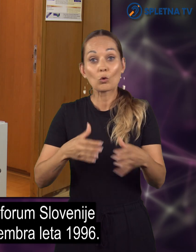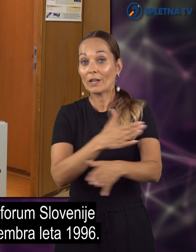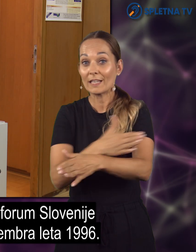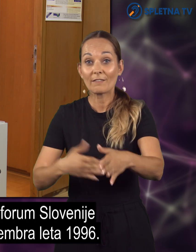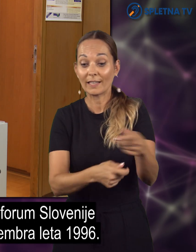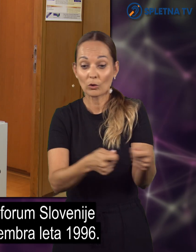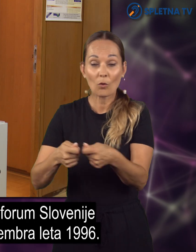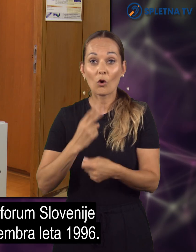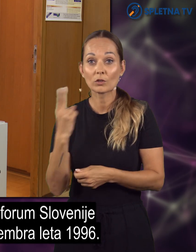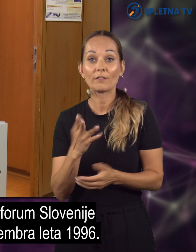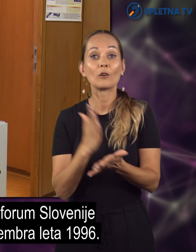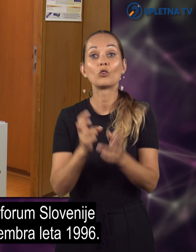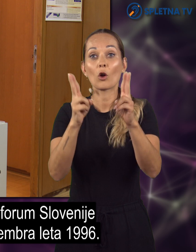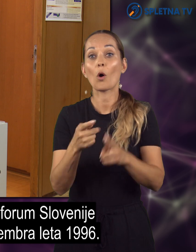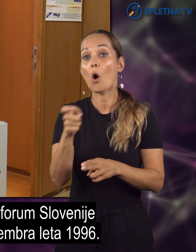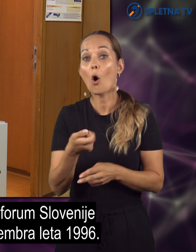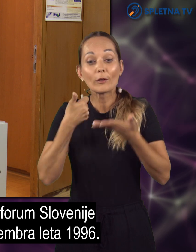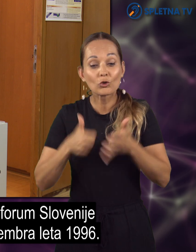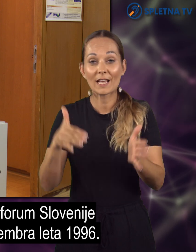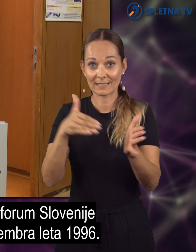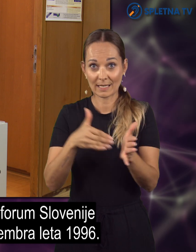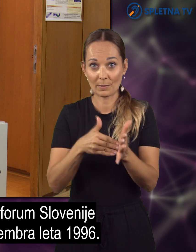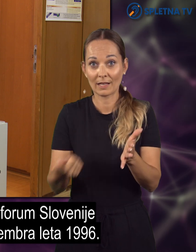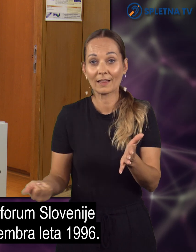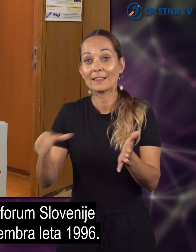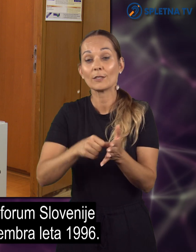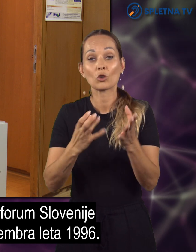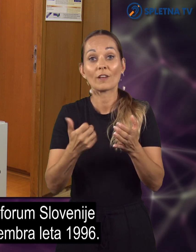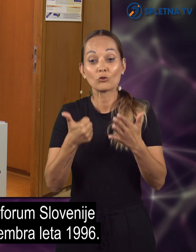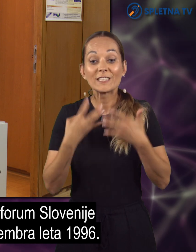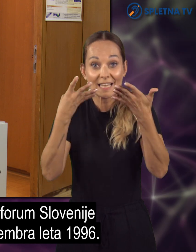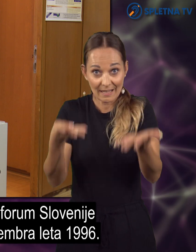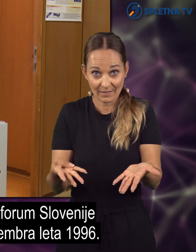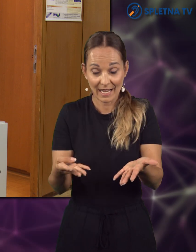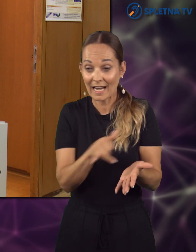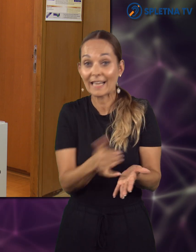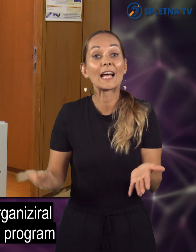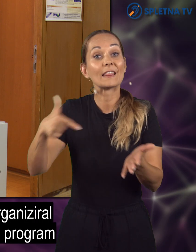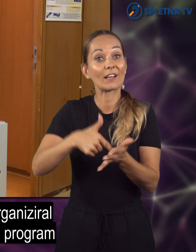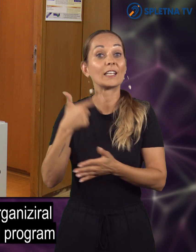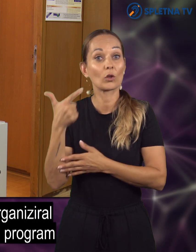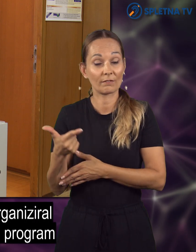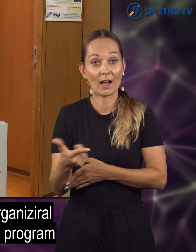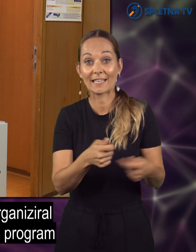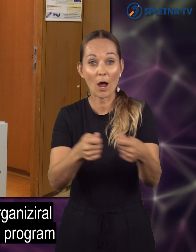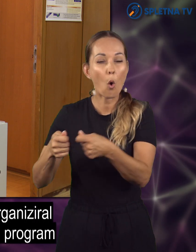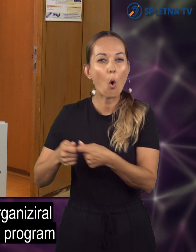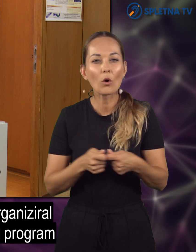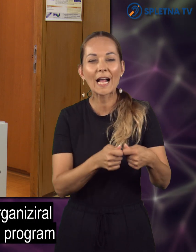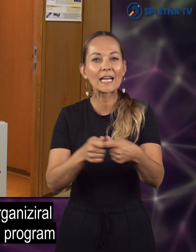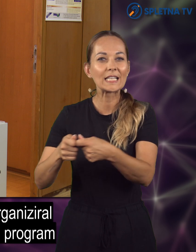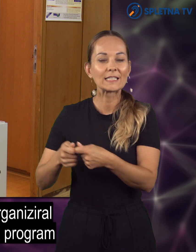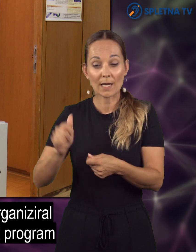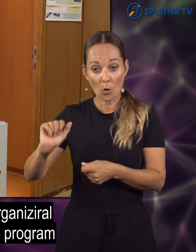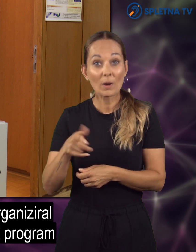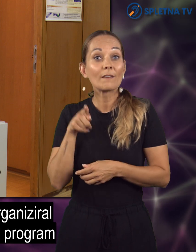Združenje invalidov Forum Slovenije obstaja že od 16. septembra leta 1996. Leta 2002 pa je